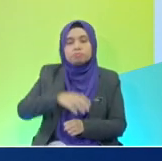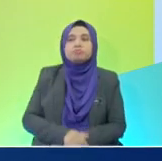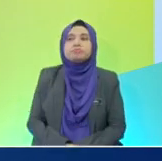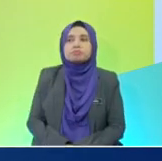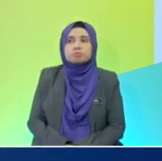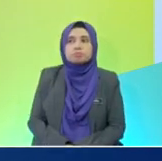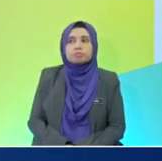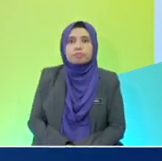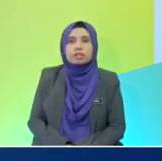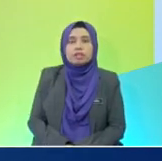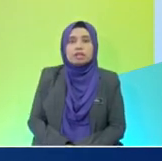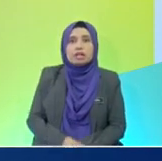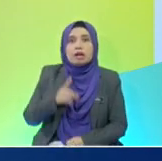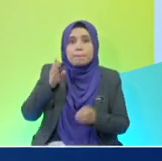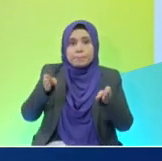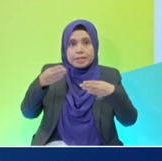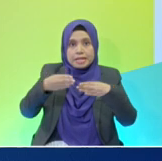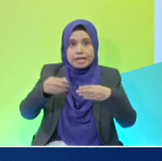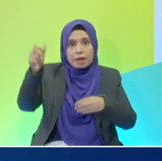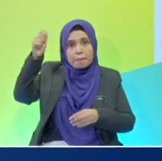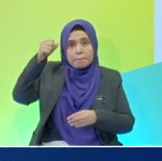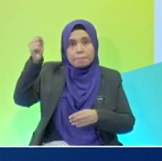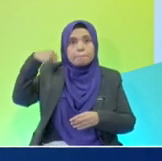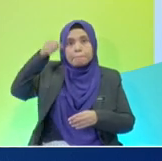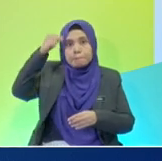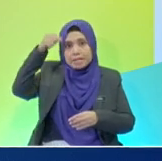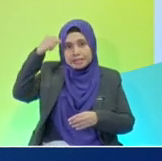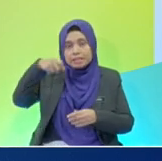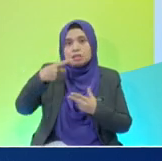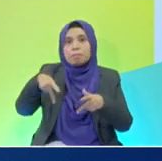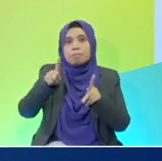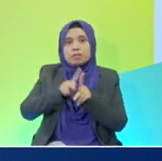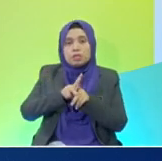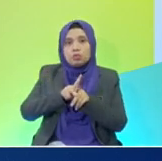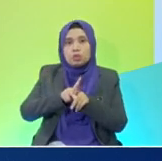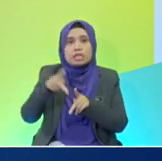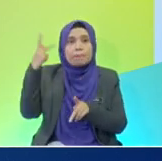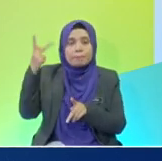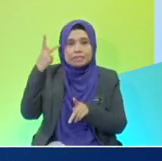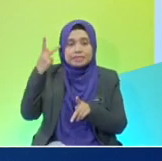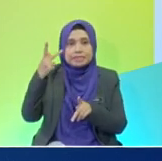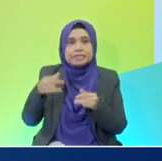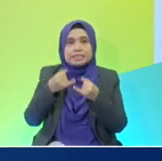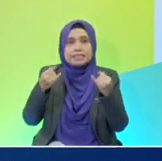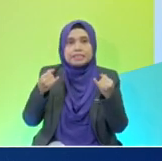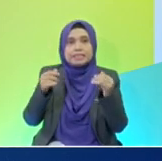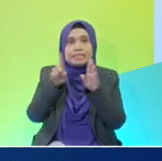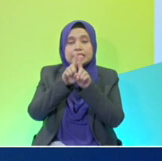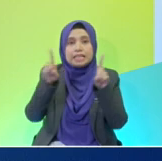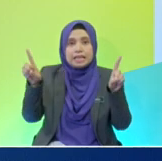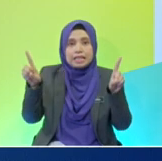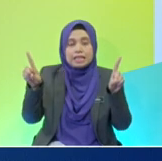sebuah bilik mandi memerlukan pemasangan kipas pengendaraan jenis dinding seperti raja di bawah oke itu kalian nampak dekat